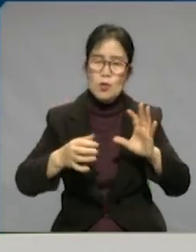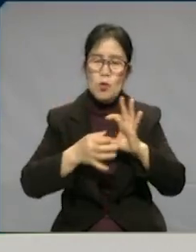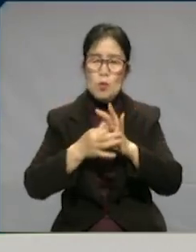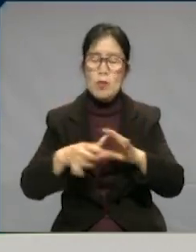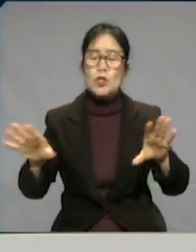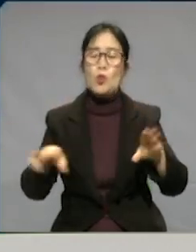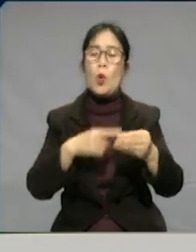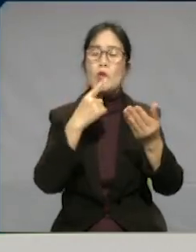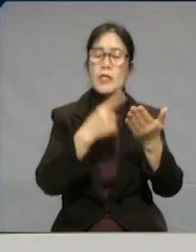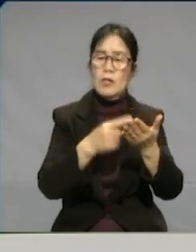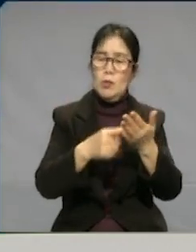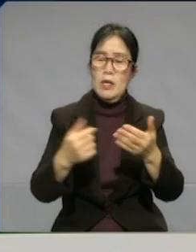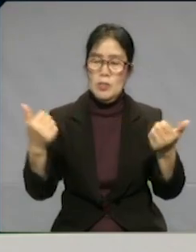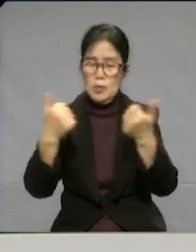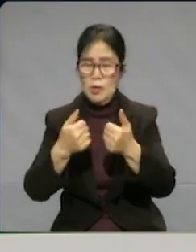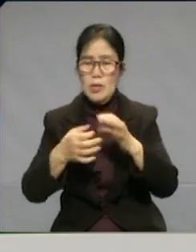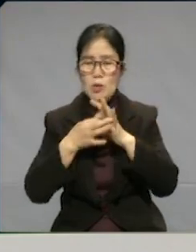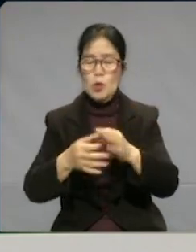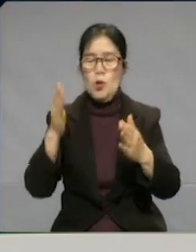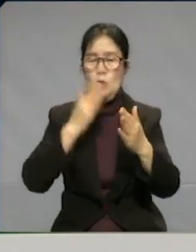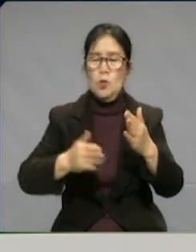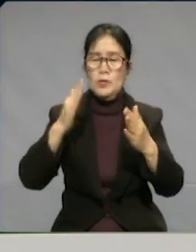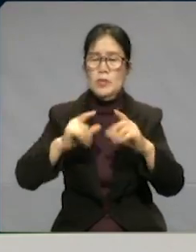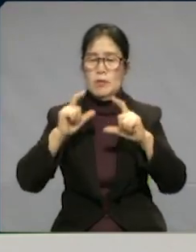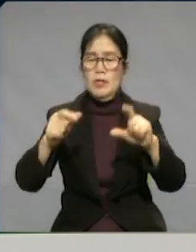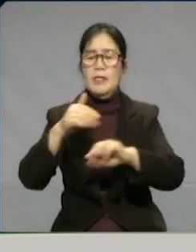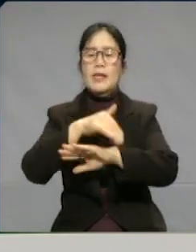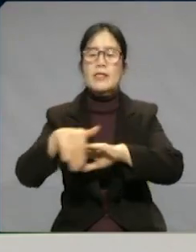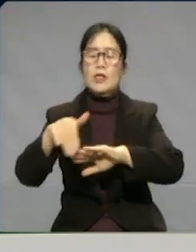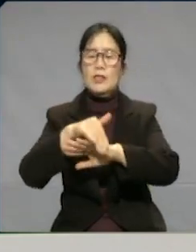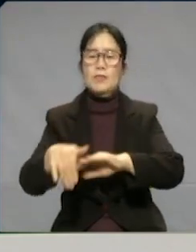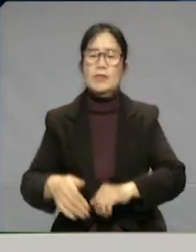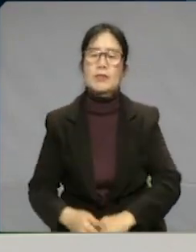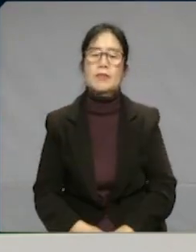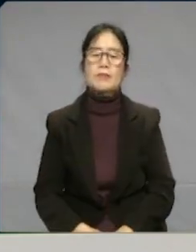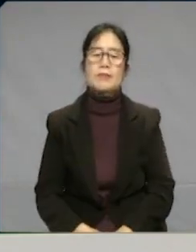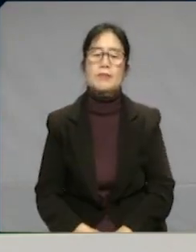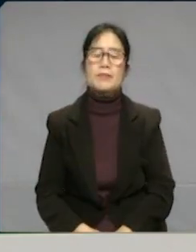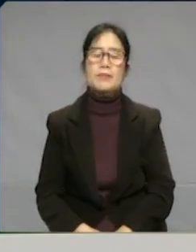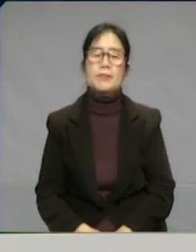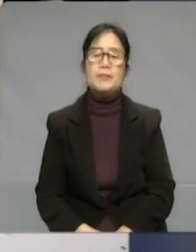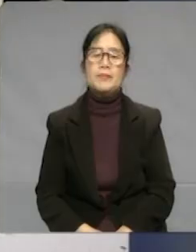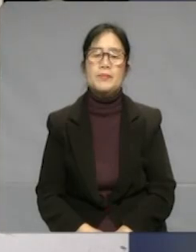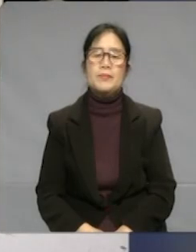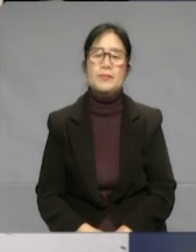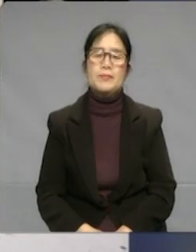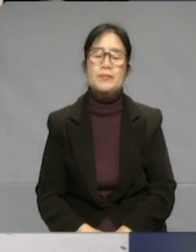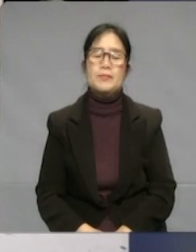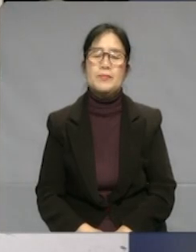루터 총리와의 정상회담을 통해 공식화할 예정입니다. 김용재 기자입니다.